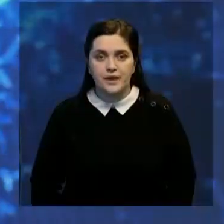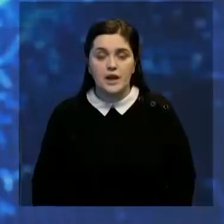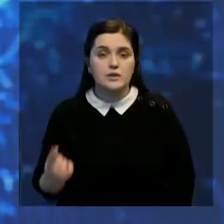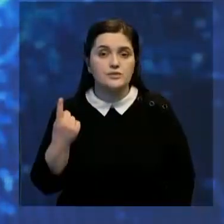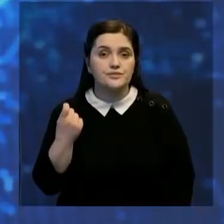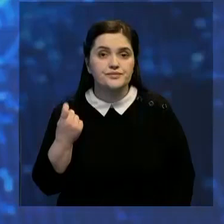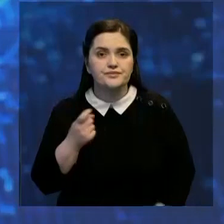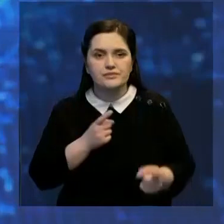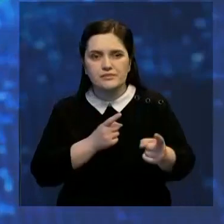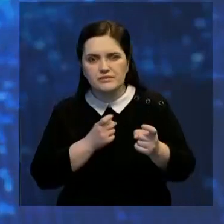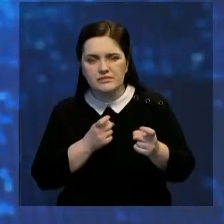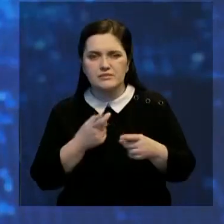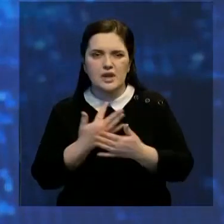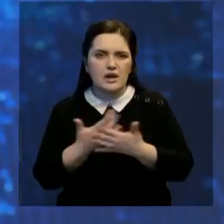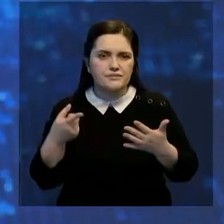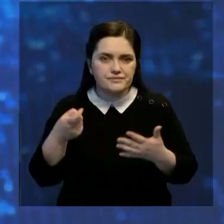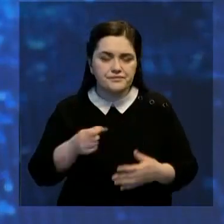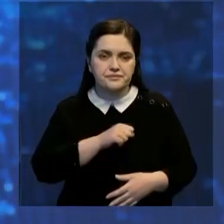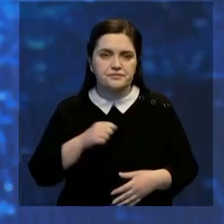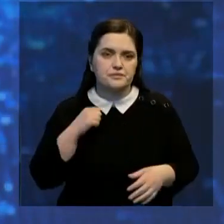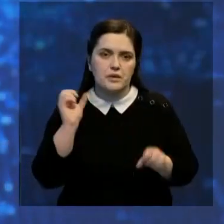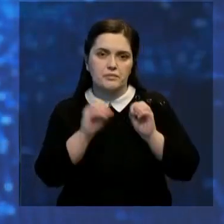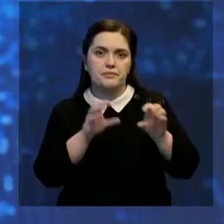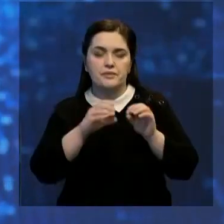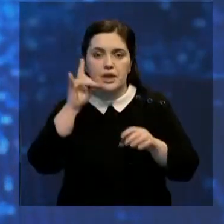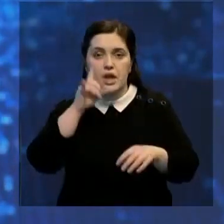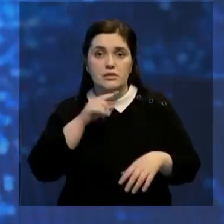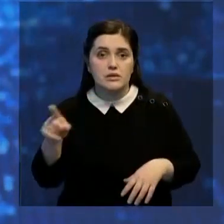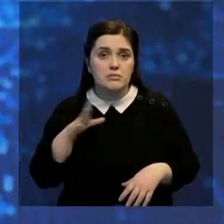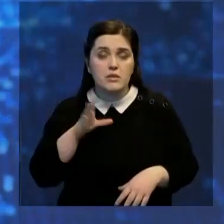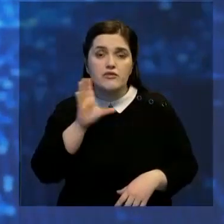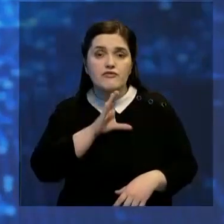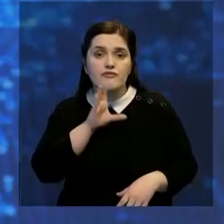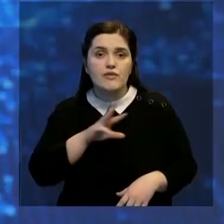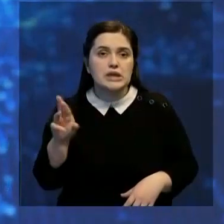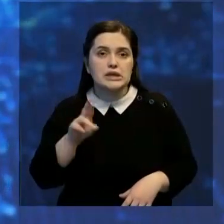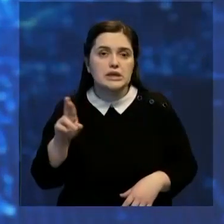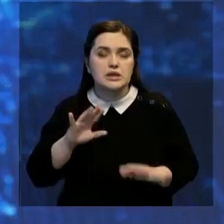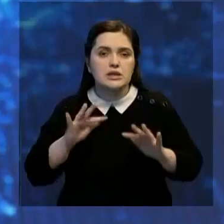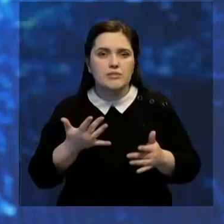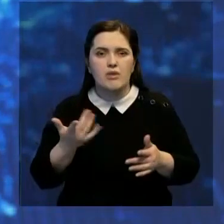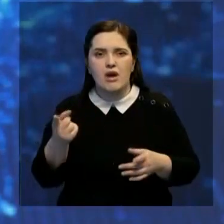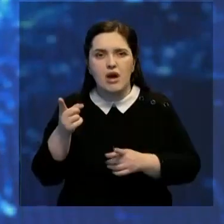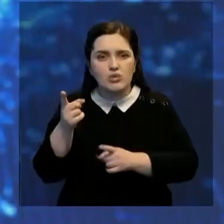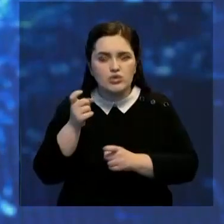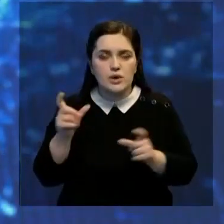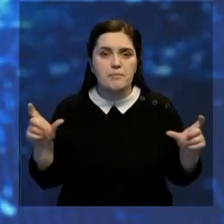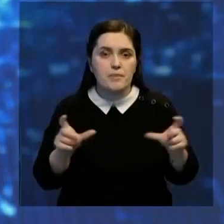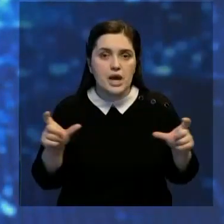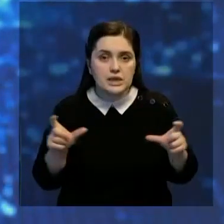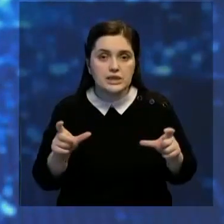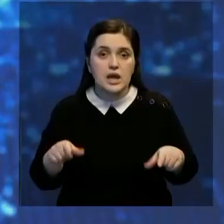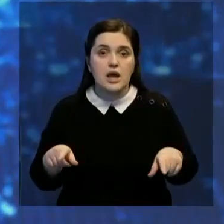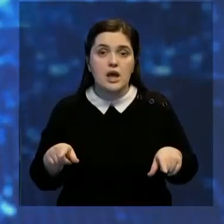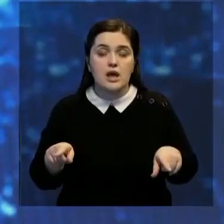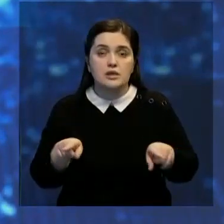Более 100 единиц оружия добровольно сдали казахстанцы. Все образцы были похищены во время январских событий из оружейных магазинов и зданий силовых